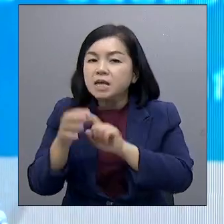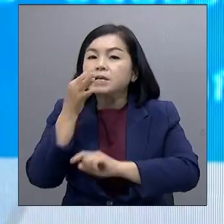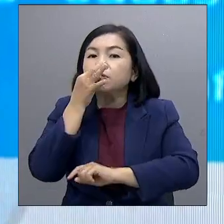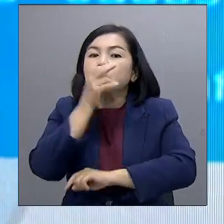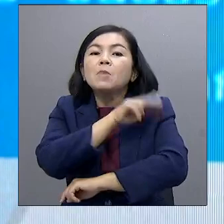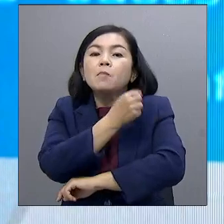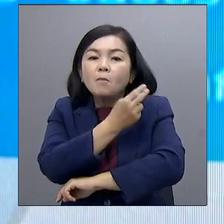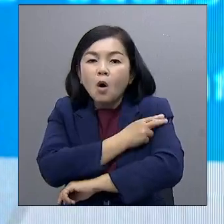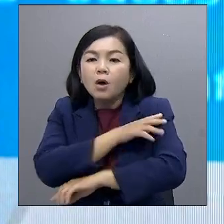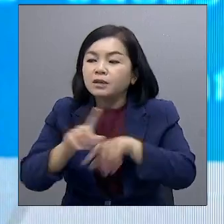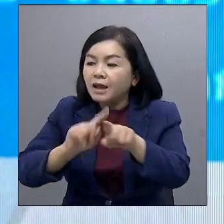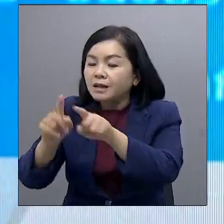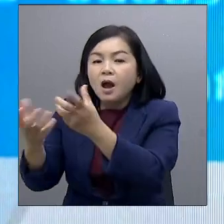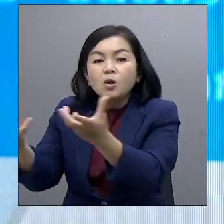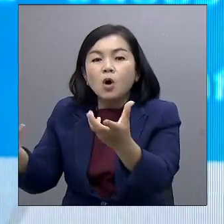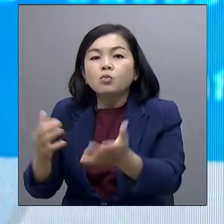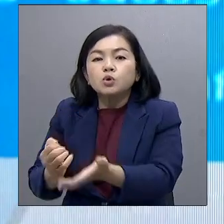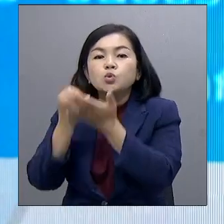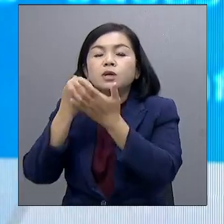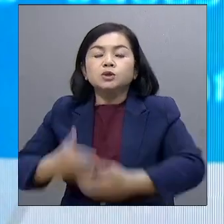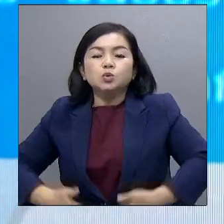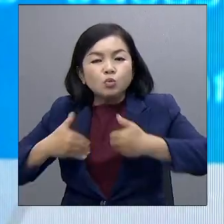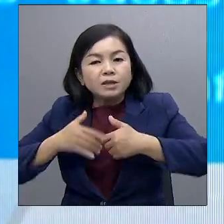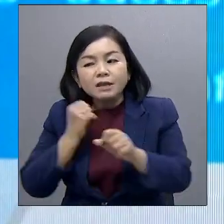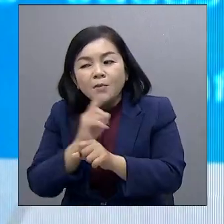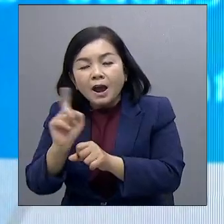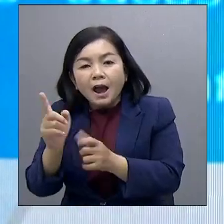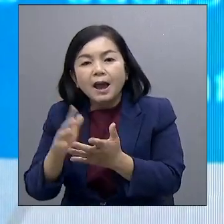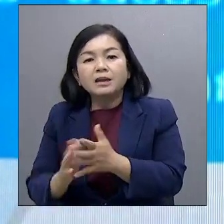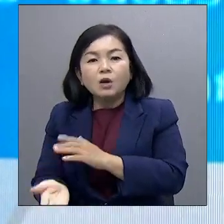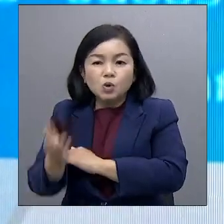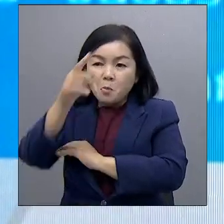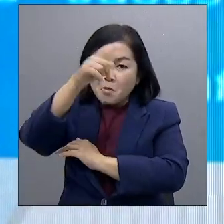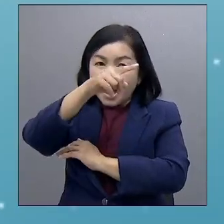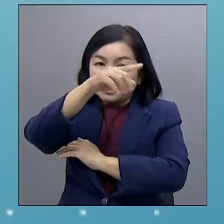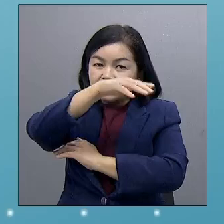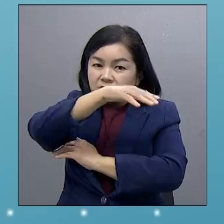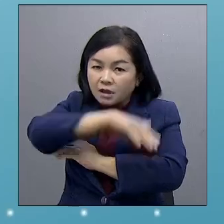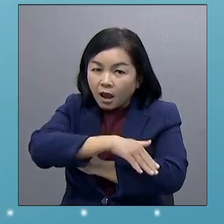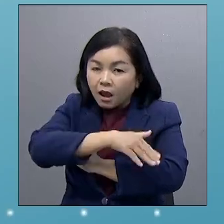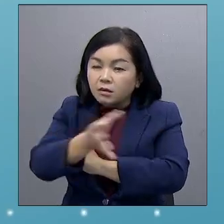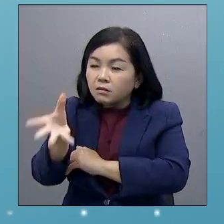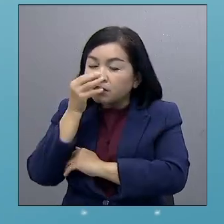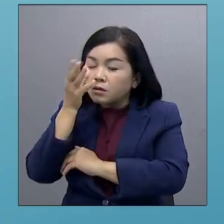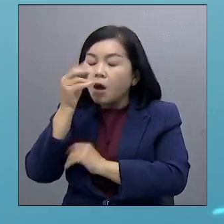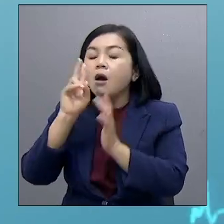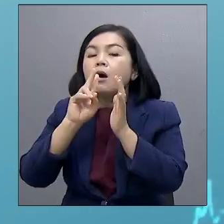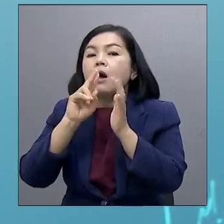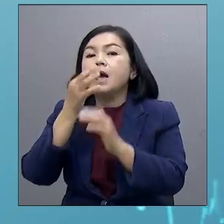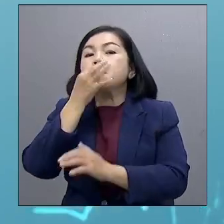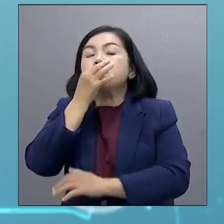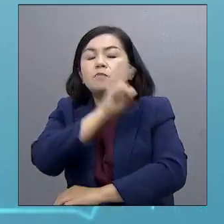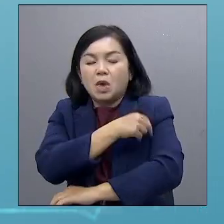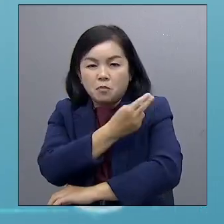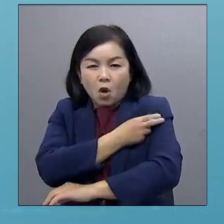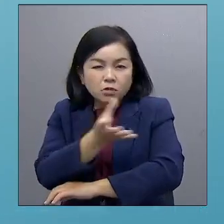วิธีการใช้เครื่องไม้เครื่องมือวิธีการปฐมยาบาลเบื้องต้นแล้วก็อีกครึ่งวันเนี่ยเป็นการเข้าใจในความเป็นหมอครับค่ะคือ